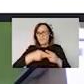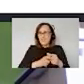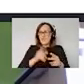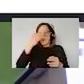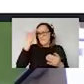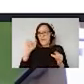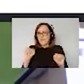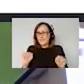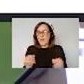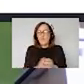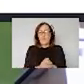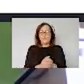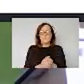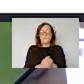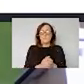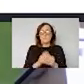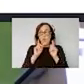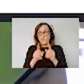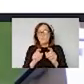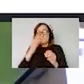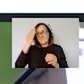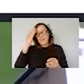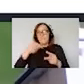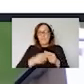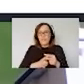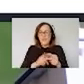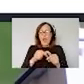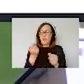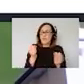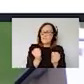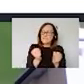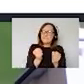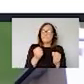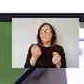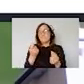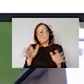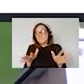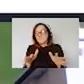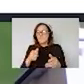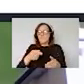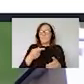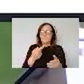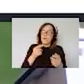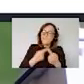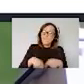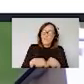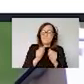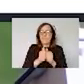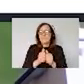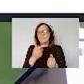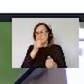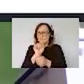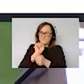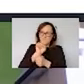działać, no i potem oczywiście znam narzędzia, ale obawiam się, że coś może pójść nie tak, nie mogę się przemóc,